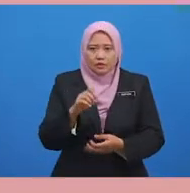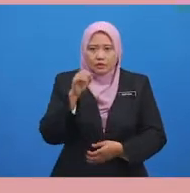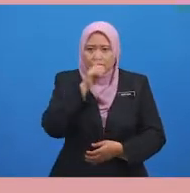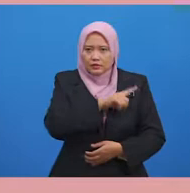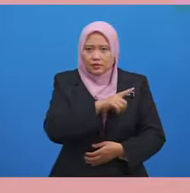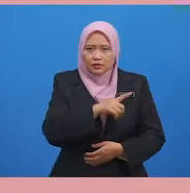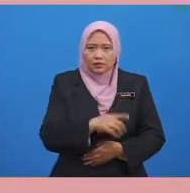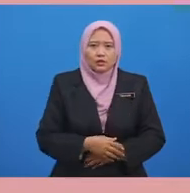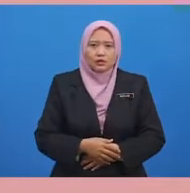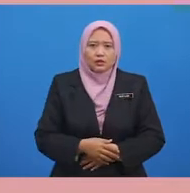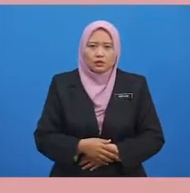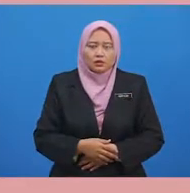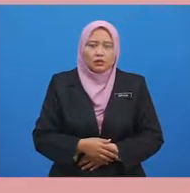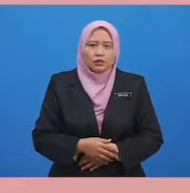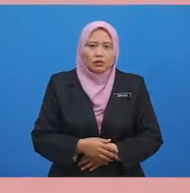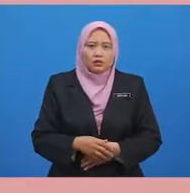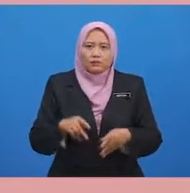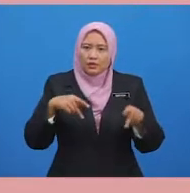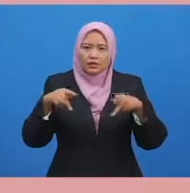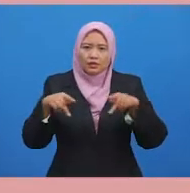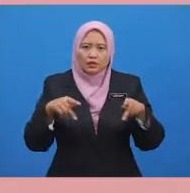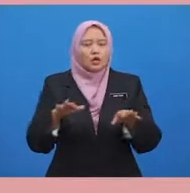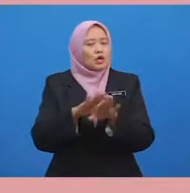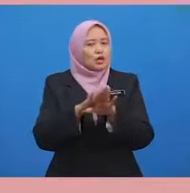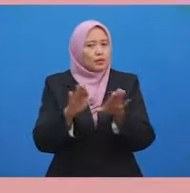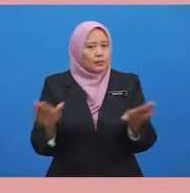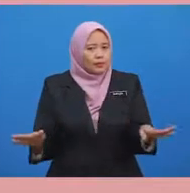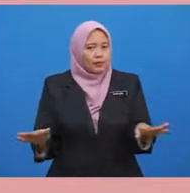terutamanya plastik, tidak